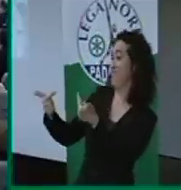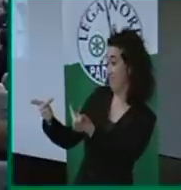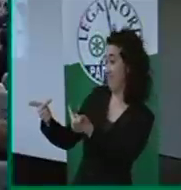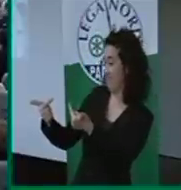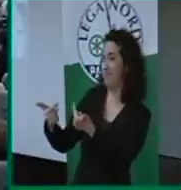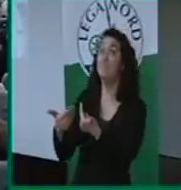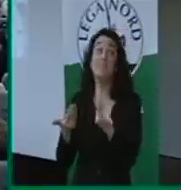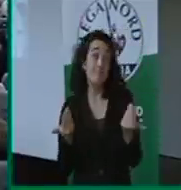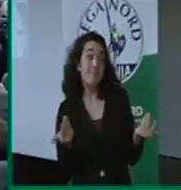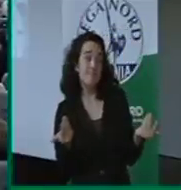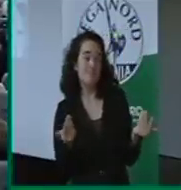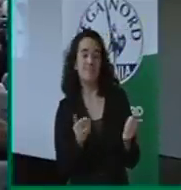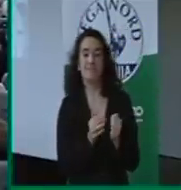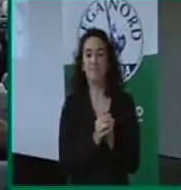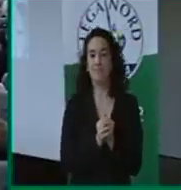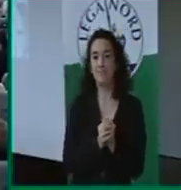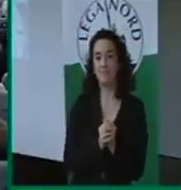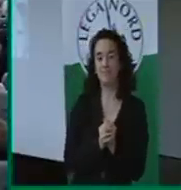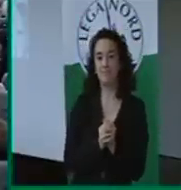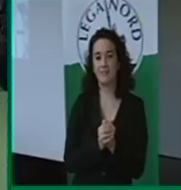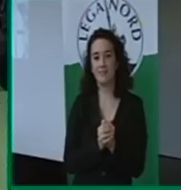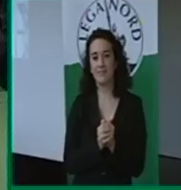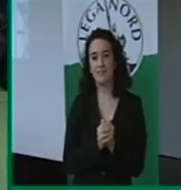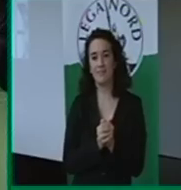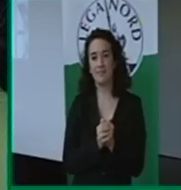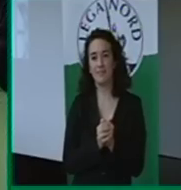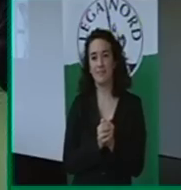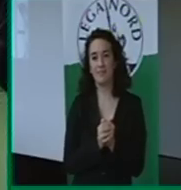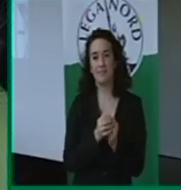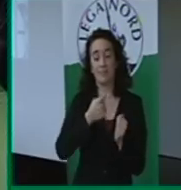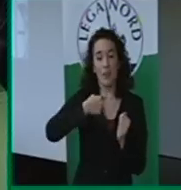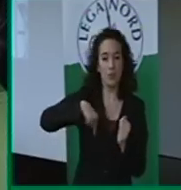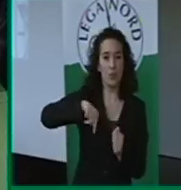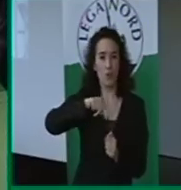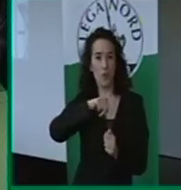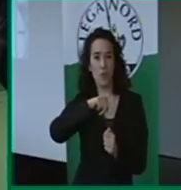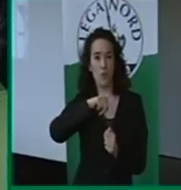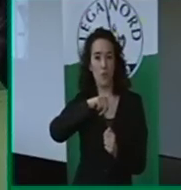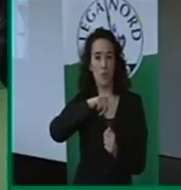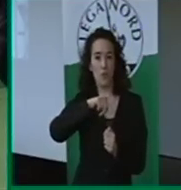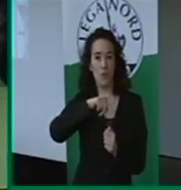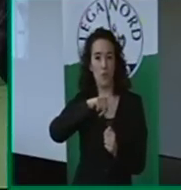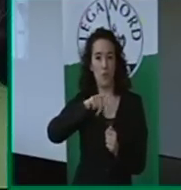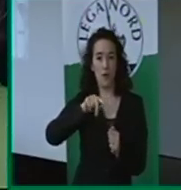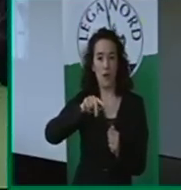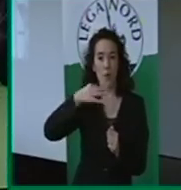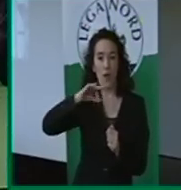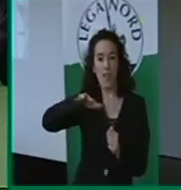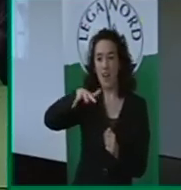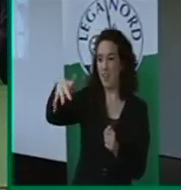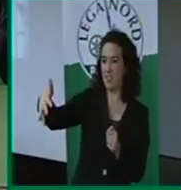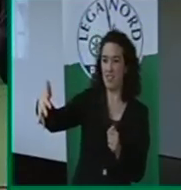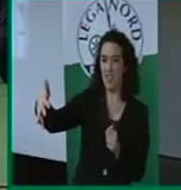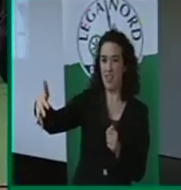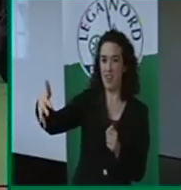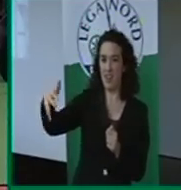Dopodiché dopodiché noi non ci preoccupiamo della parità esterna Appunto quella